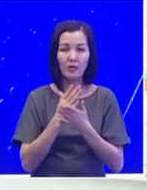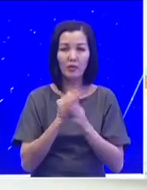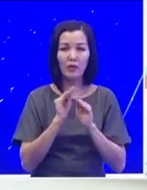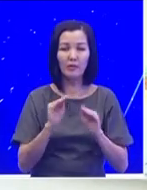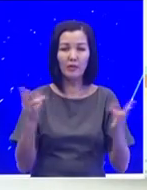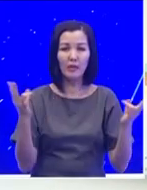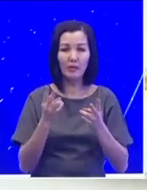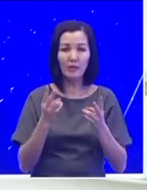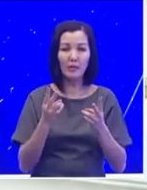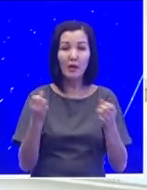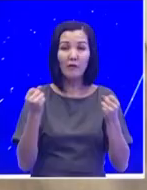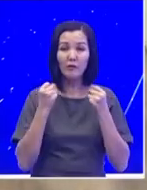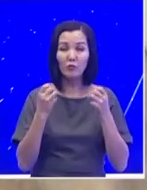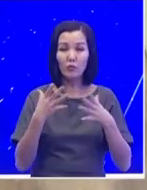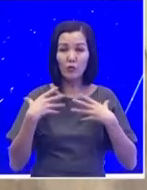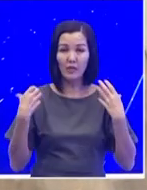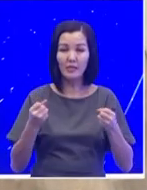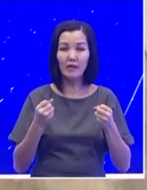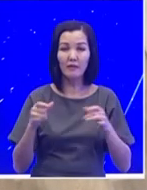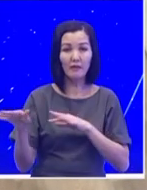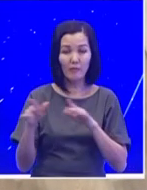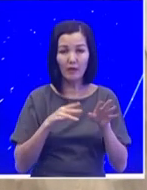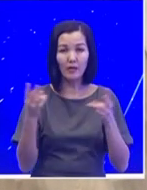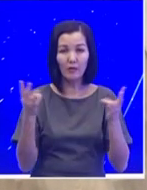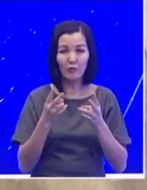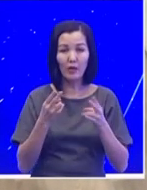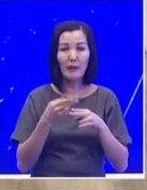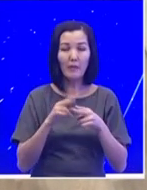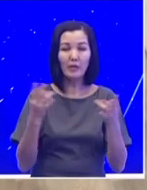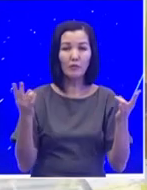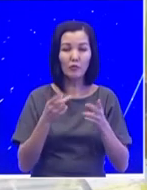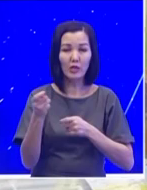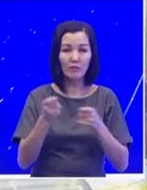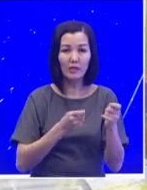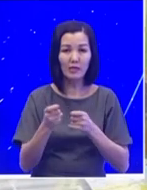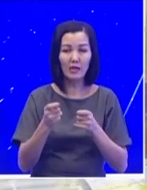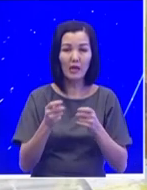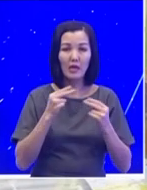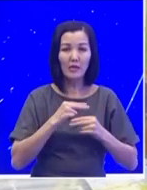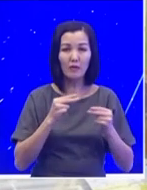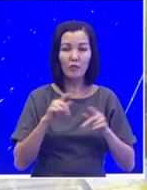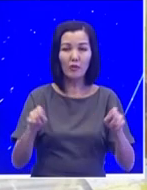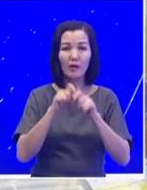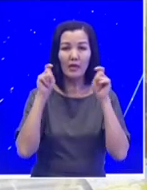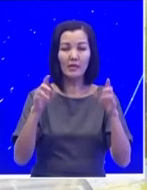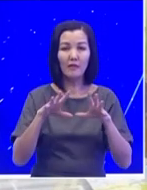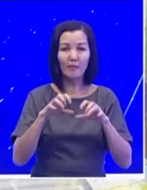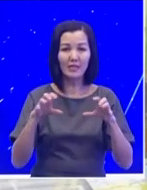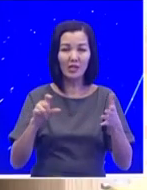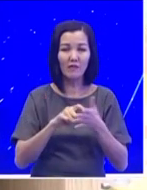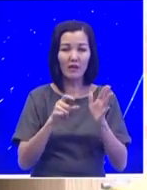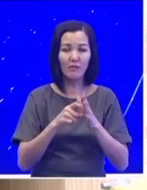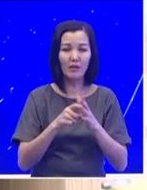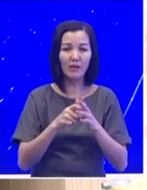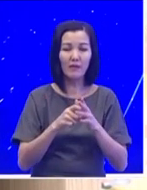ребятишкам необходимо и физкультурно-оздоровительные мероприятия. Поэтому сейчас администрация школы работает над открытием массажного кабинета. В